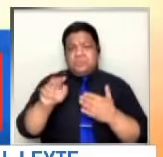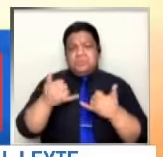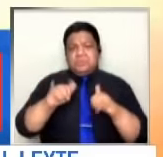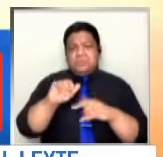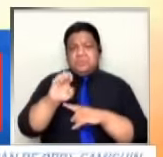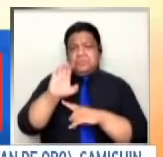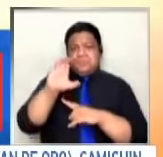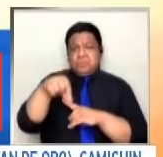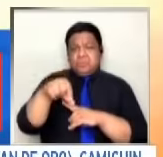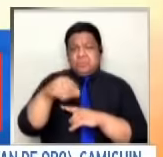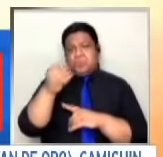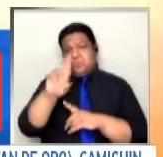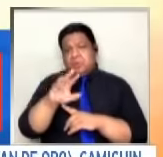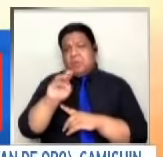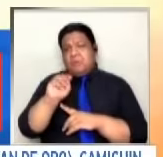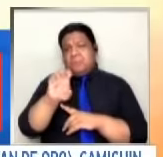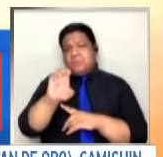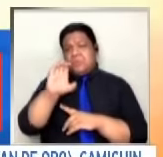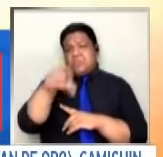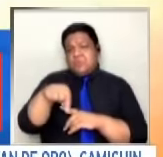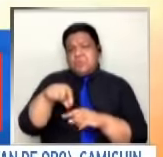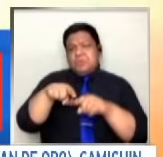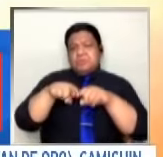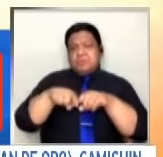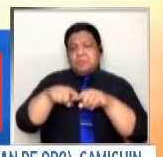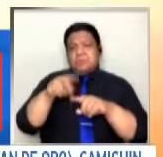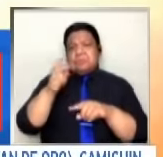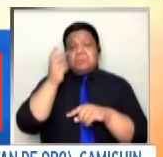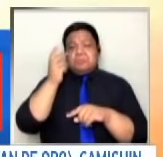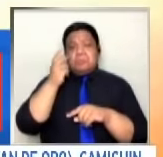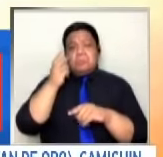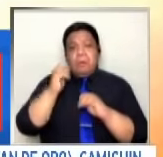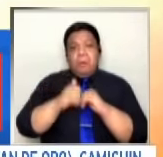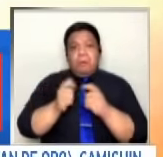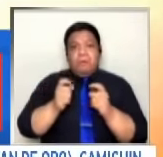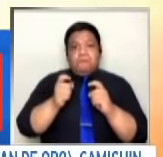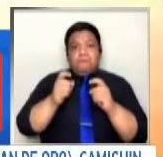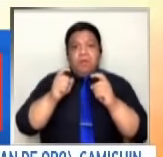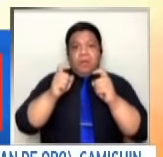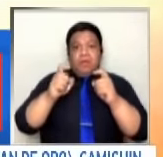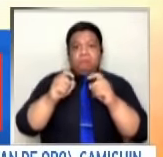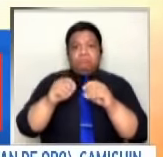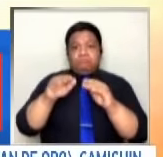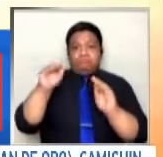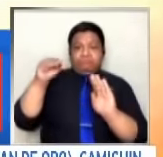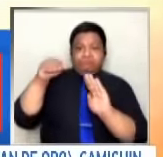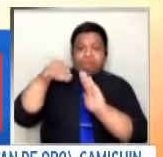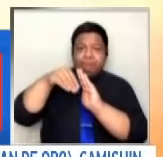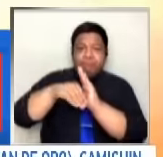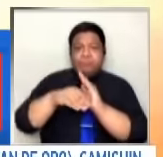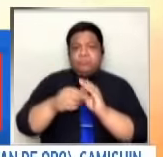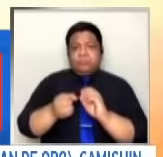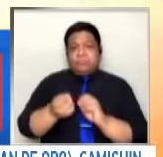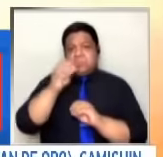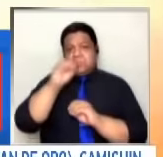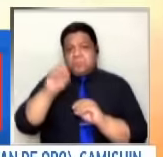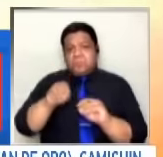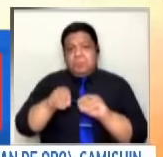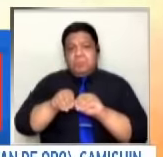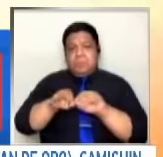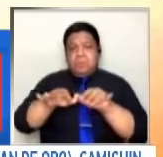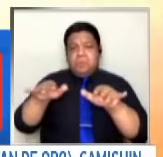MECQ. Depends. Titingnan natin kung gaano kabilis natin ma-reduce yung reproduction number dito sa NCR